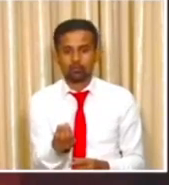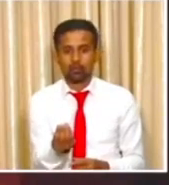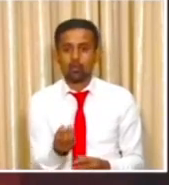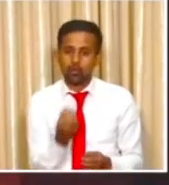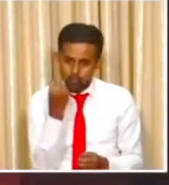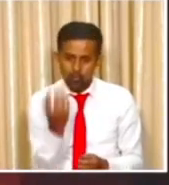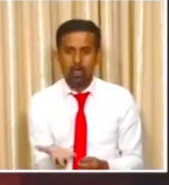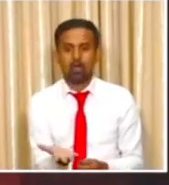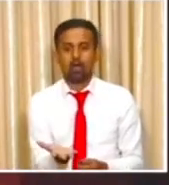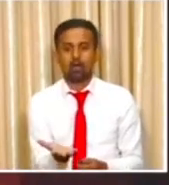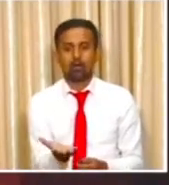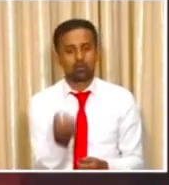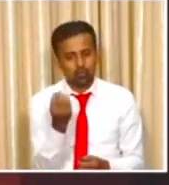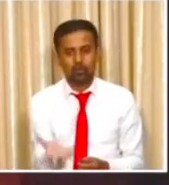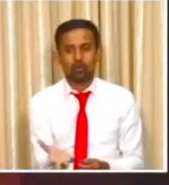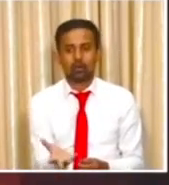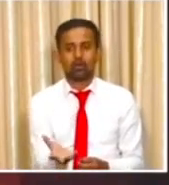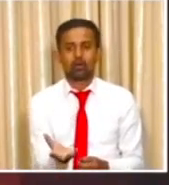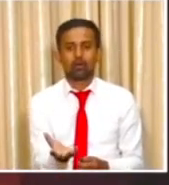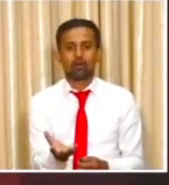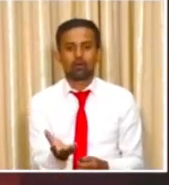लबा दुन्ना